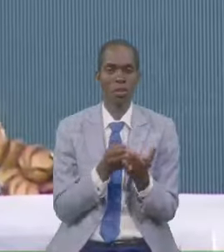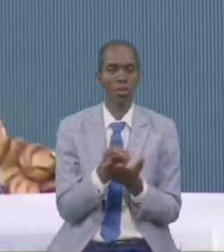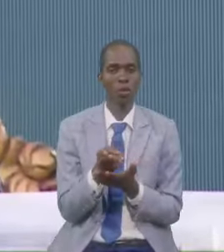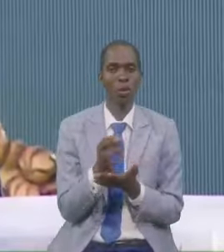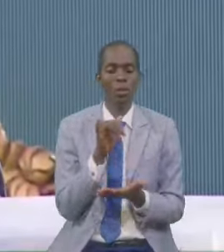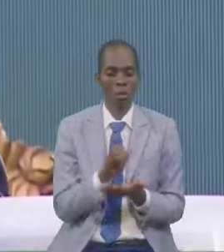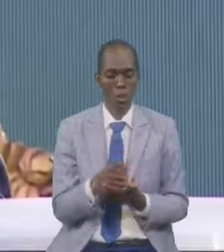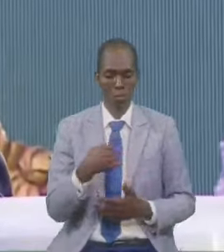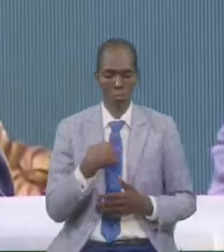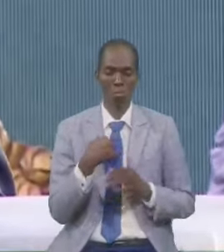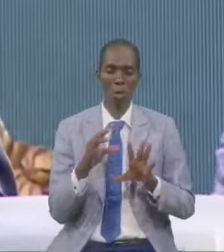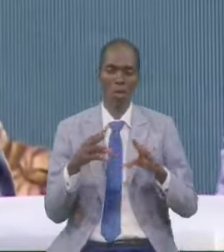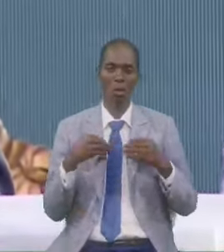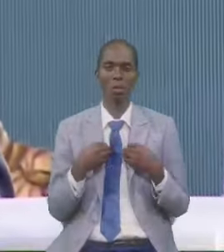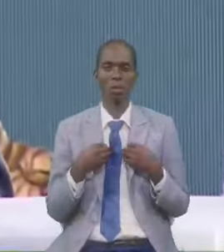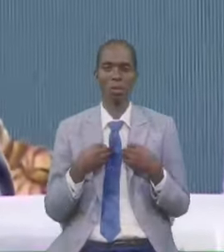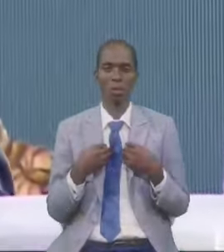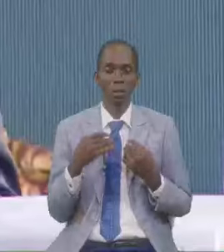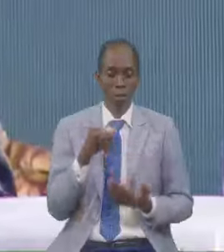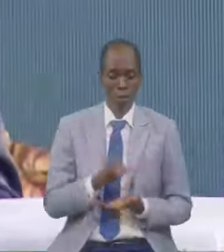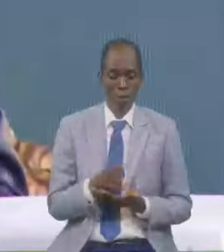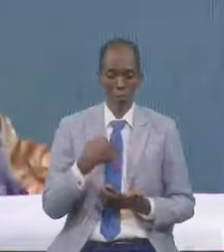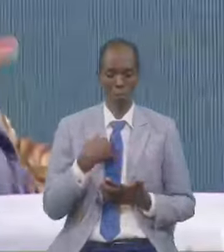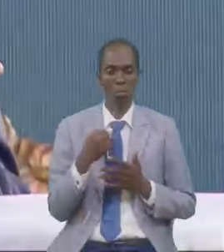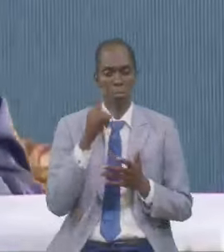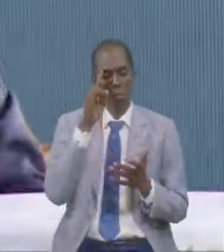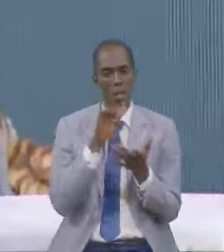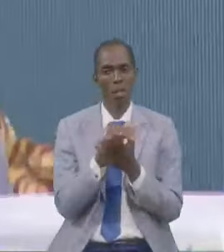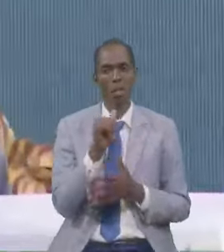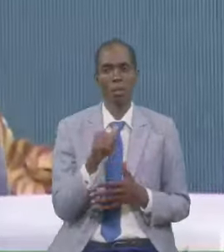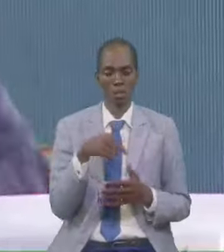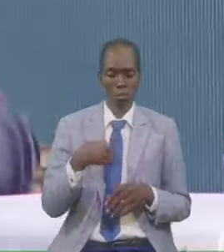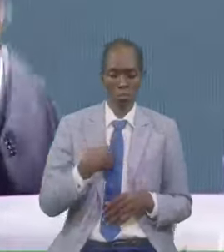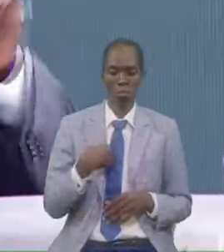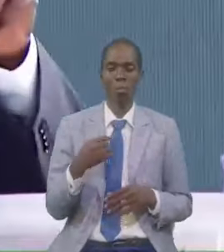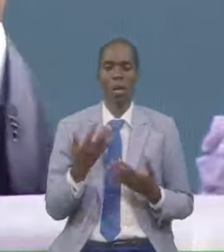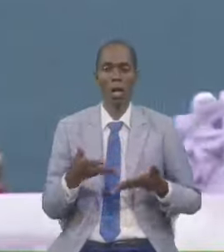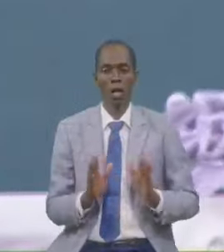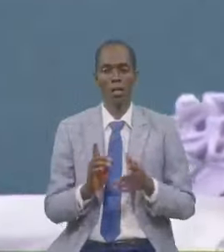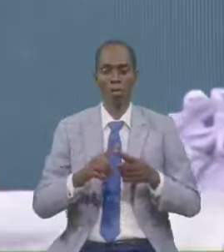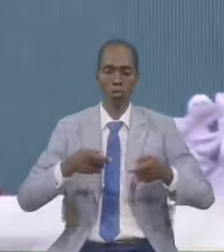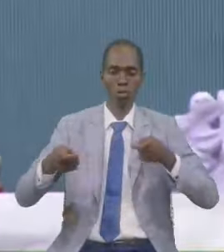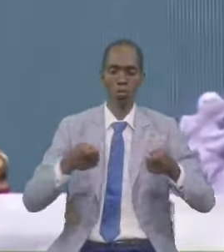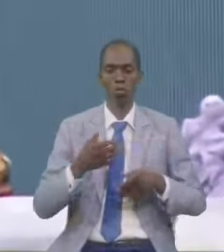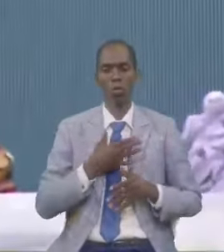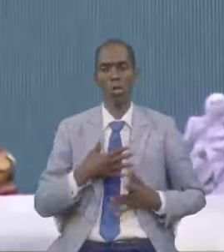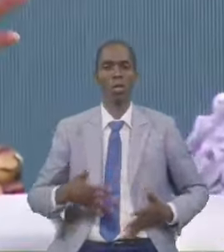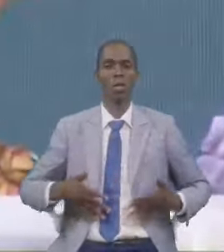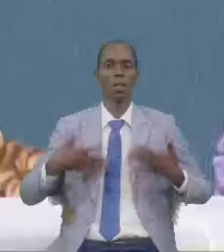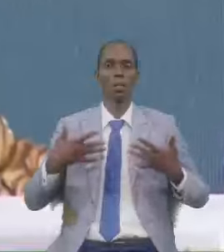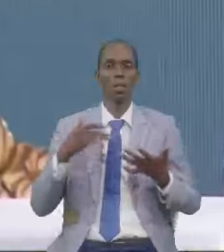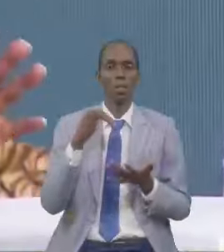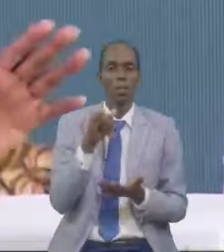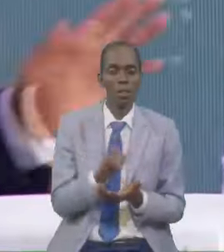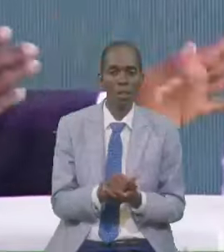అది అంగీకరించాలి. దట్ ఐ బిలీవ్. నేను దాన్ని నమ్మాలి. దట్ ఐ అలౌ టు కంట్రోల్ మై లైఫ్. నా జీవితం మీద స్వాధీనాన్ని సత్యానికి ఇవ్వాలి. ఇస్